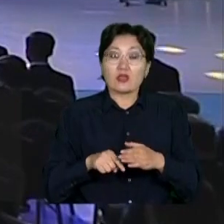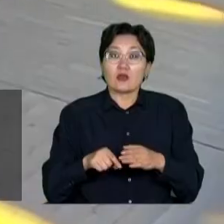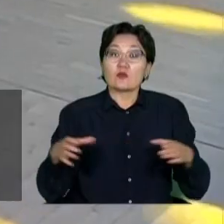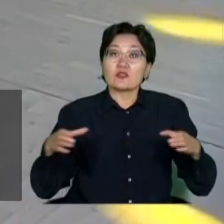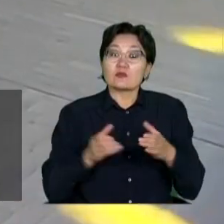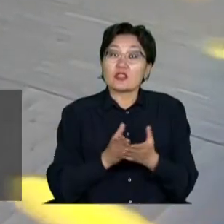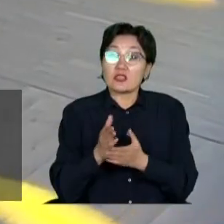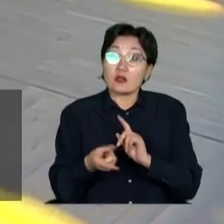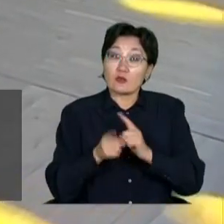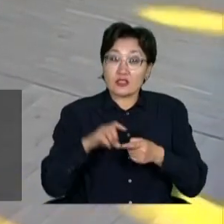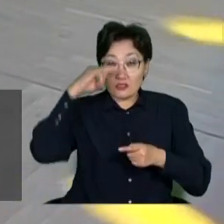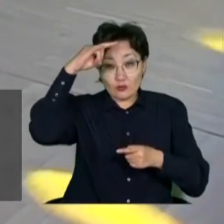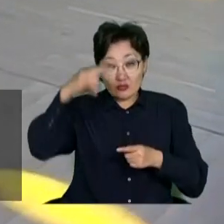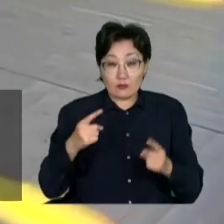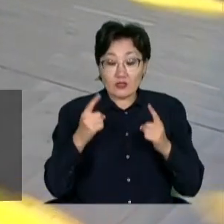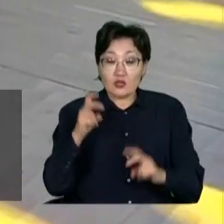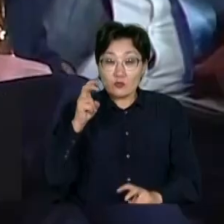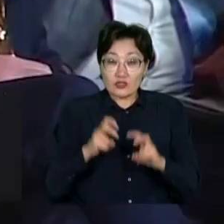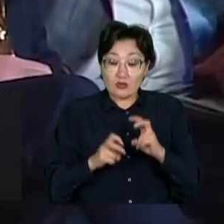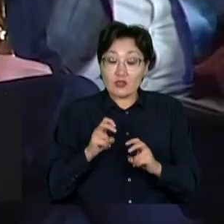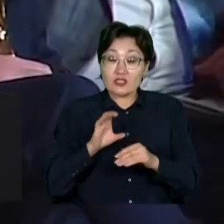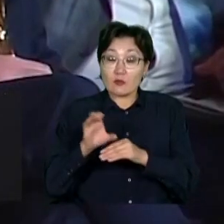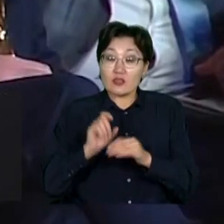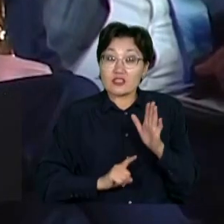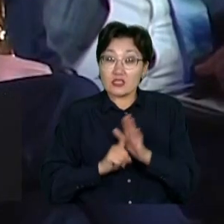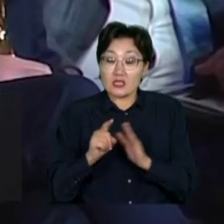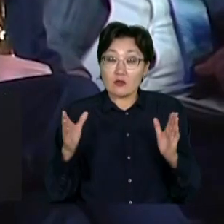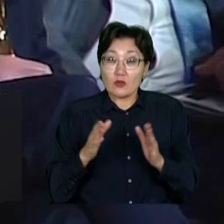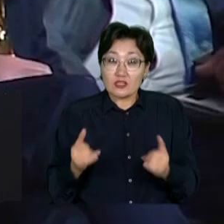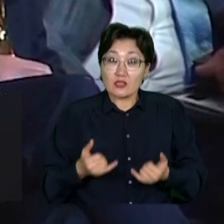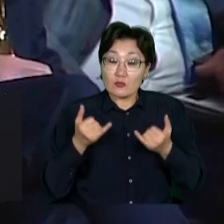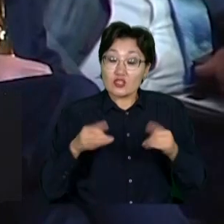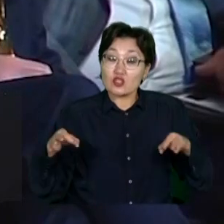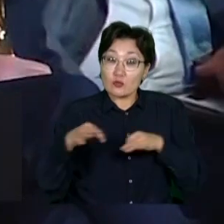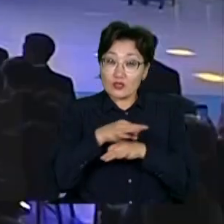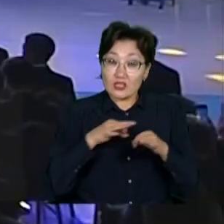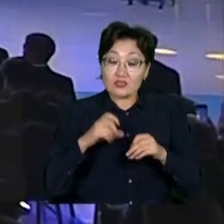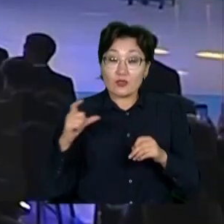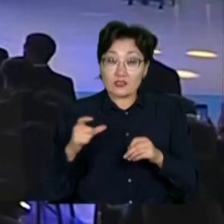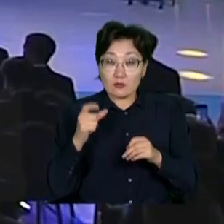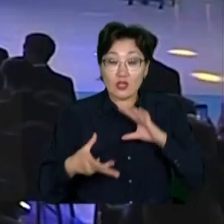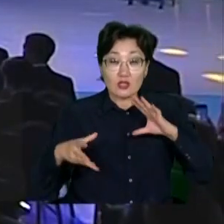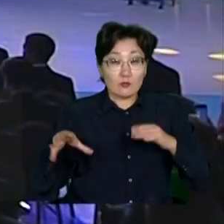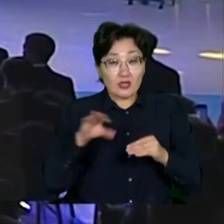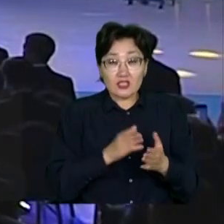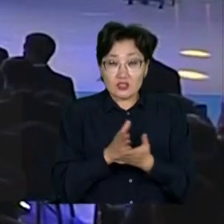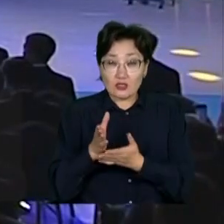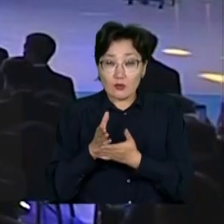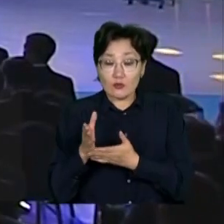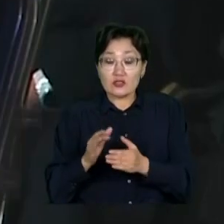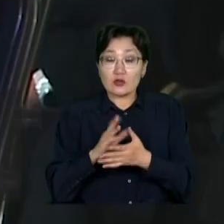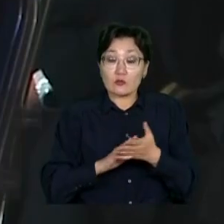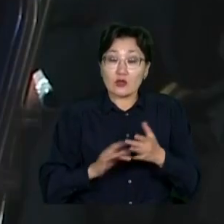айналды. Президент Қазақстан ірі өнеркәсіптік өндірістен бастап шағын сервистік жобаларға дейінгі экономиканың барлық саласын одан